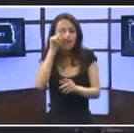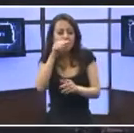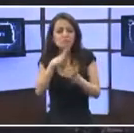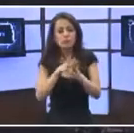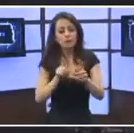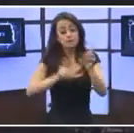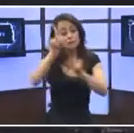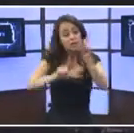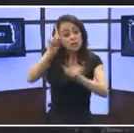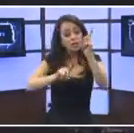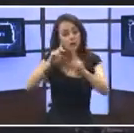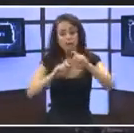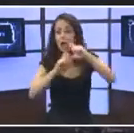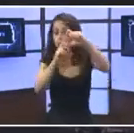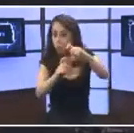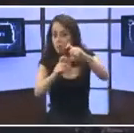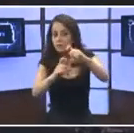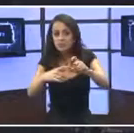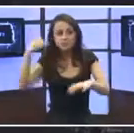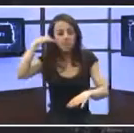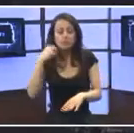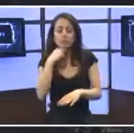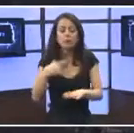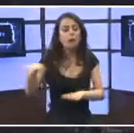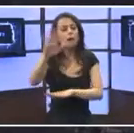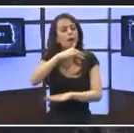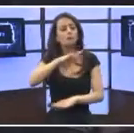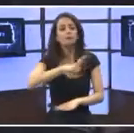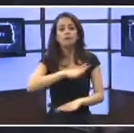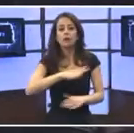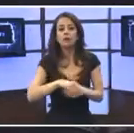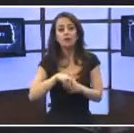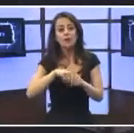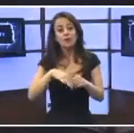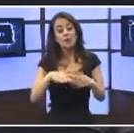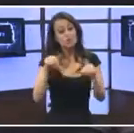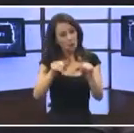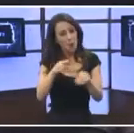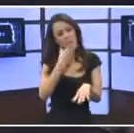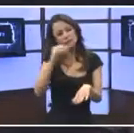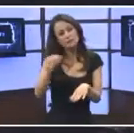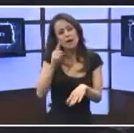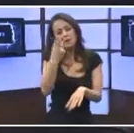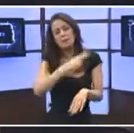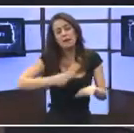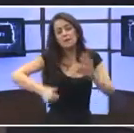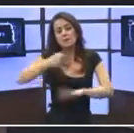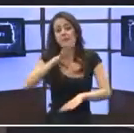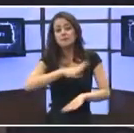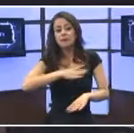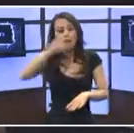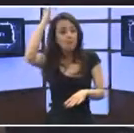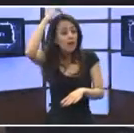sorsunlar. Lokman Çağrıcı'nın cep telefonu diye herkes i̇şte ulaşır. Böyle bir belediye başkanımız bu çok var önemli, Bağcılar'da. Biliyor musunuz? Ne mutlu bize. Şimdi Bağcılar'da bize